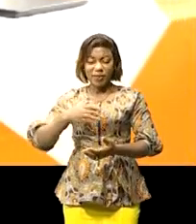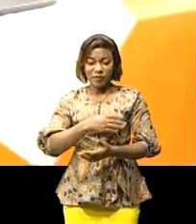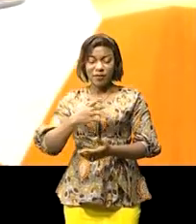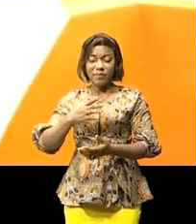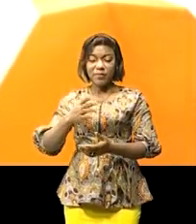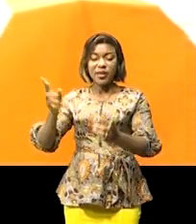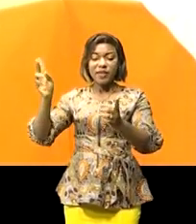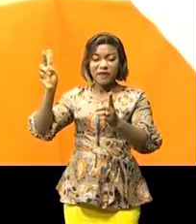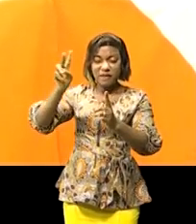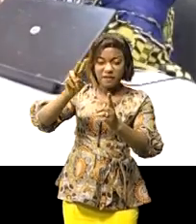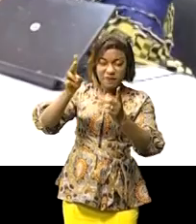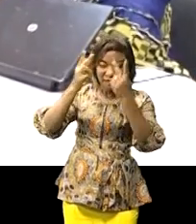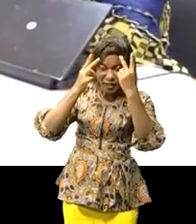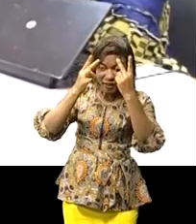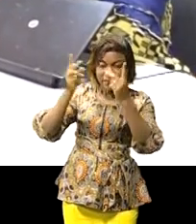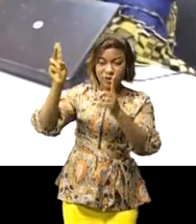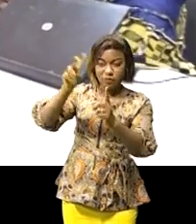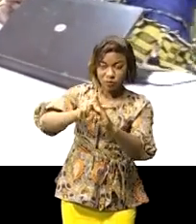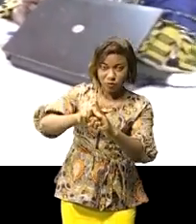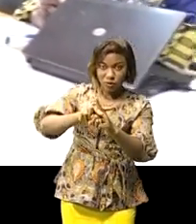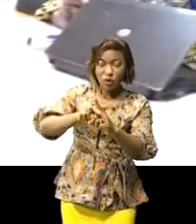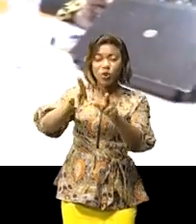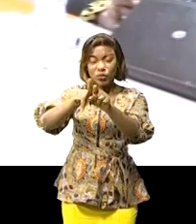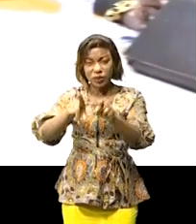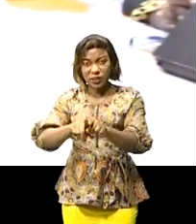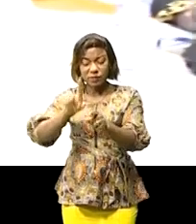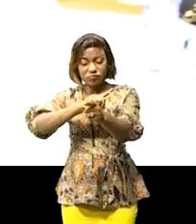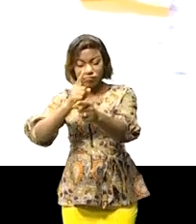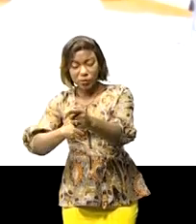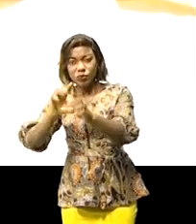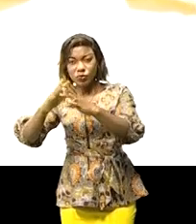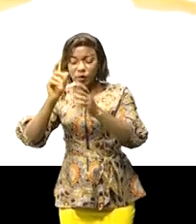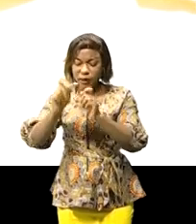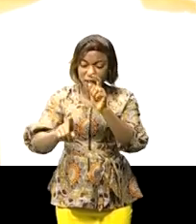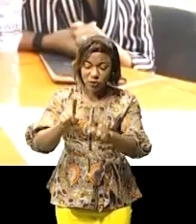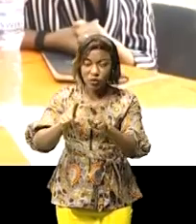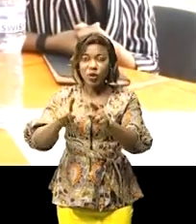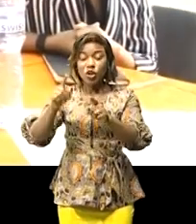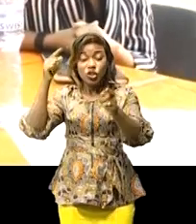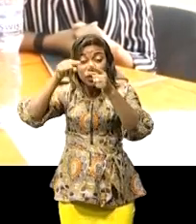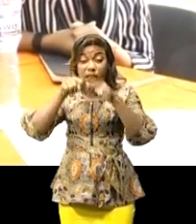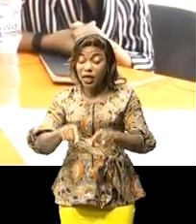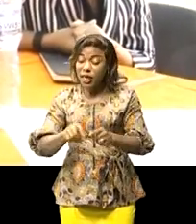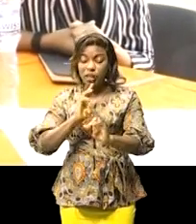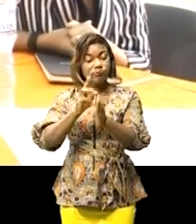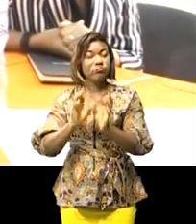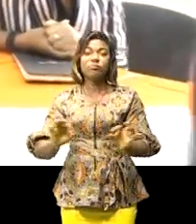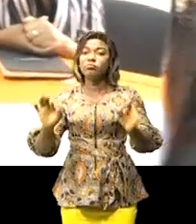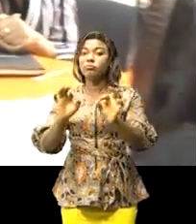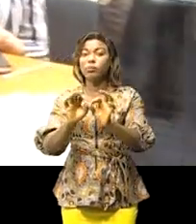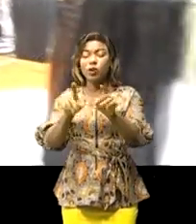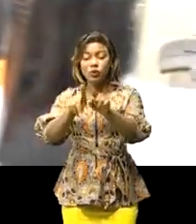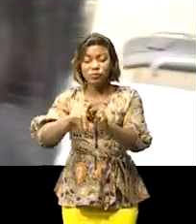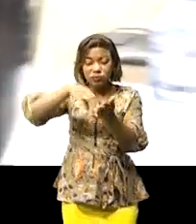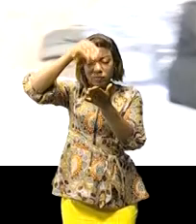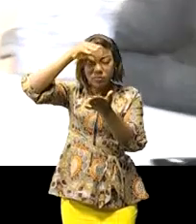connaissent des problèmes de santé incompatibles avec la grossesse, cette question reste encore sensible et pas bien